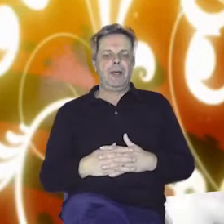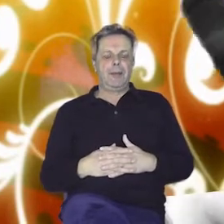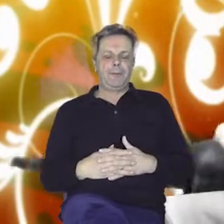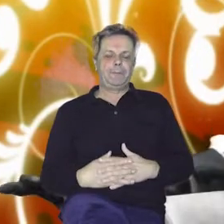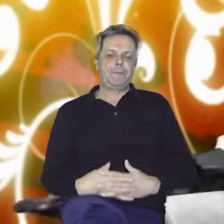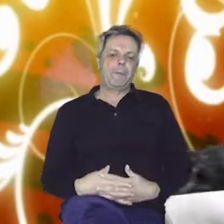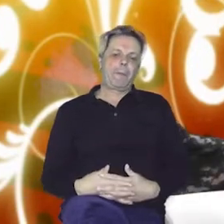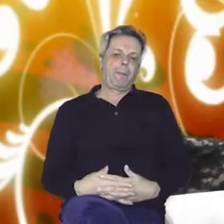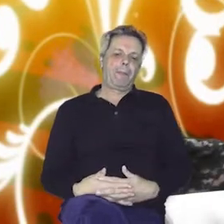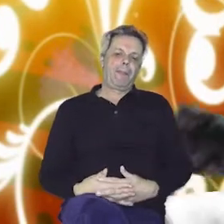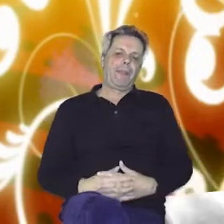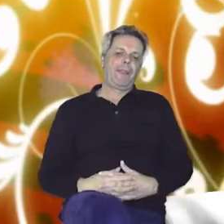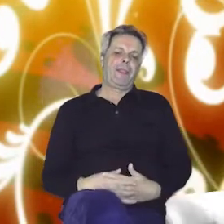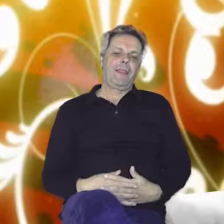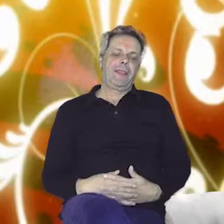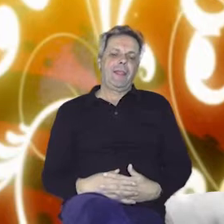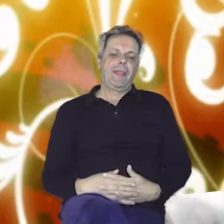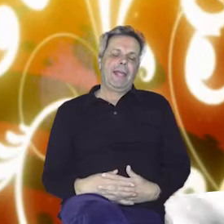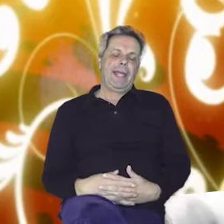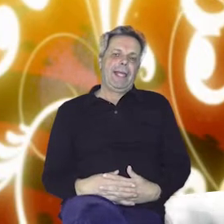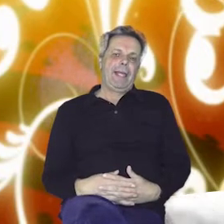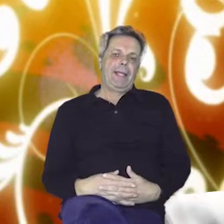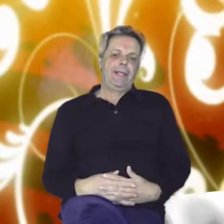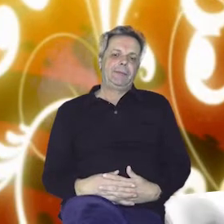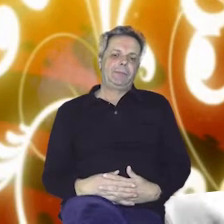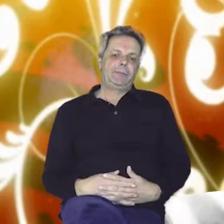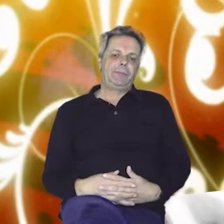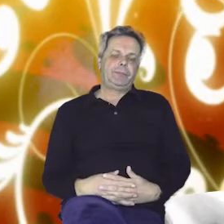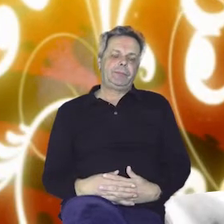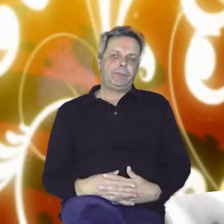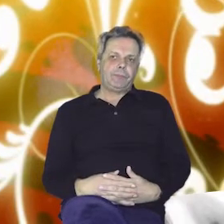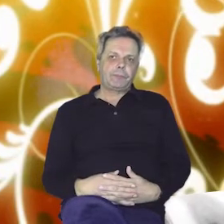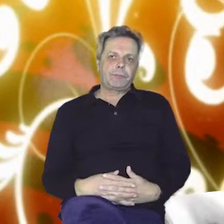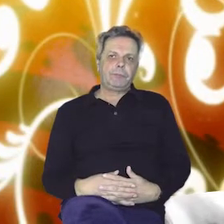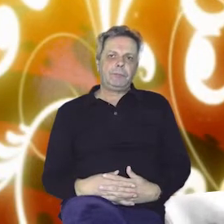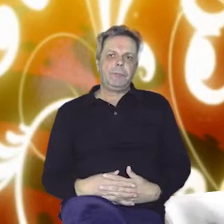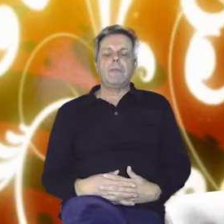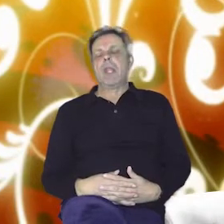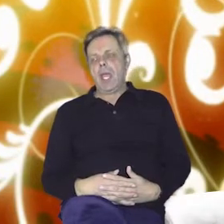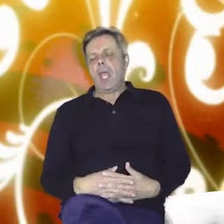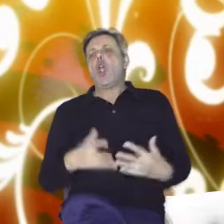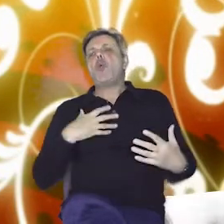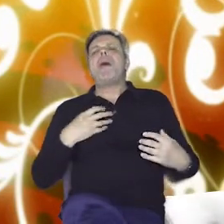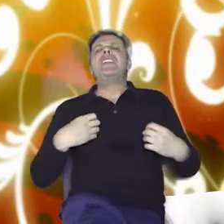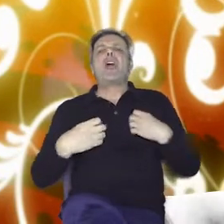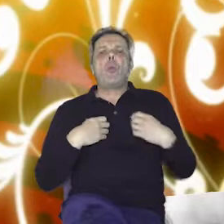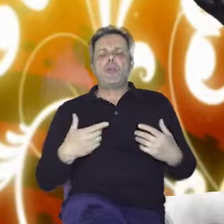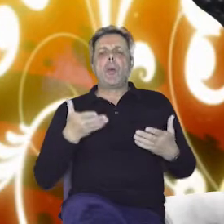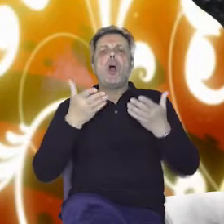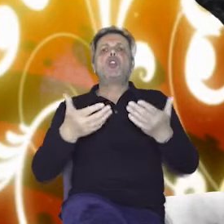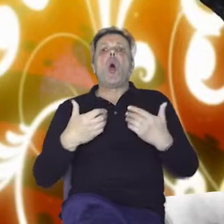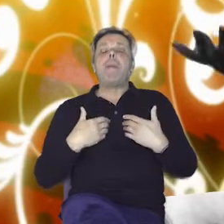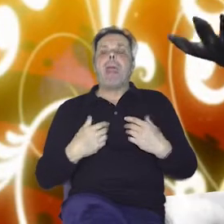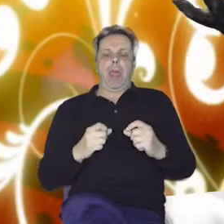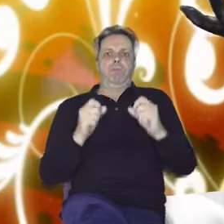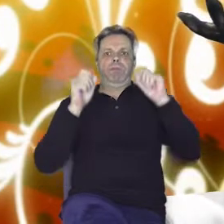i nije htio nikad svoje intimnosti govoriti. Dobro, Damir, ta njegova ljubav sa tom glumicom, to je mene